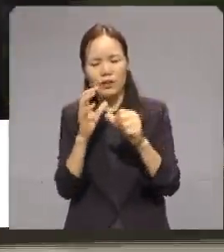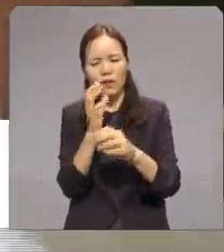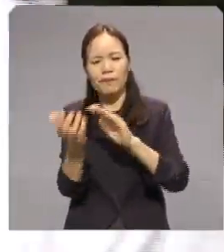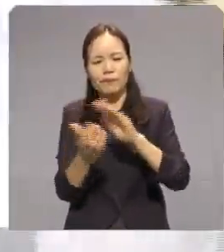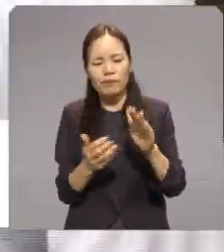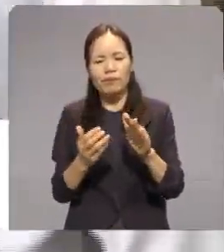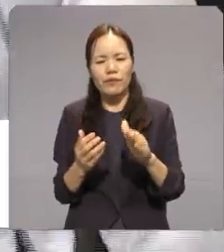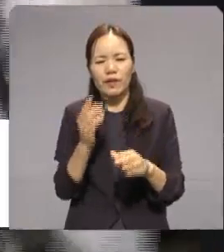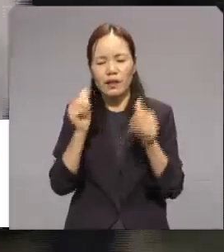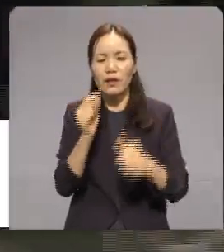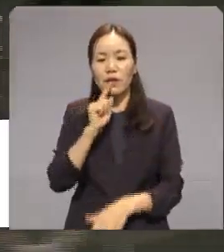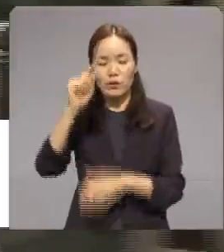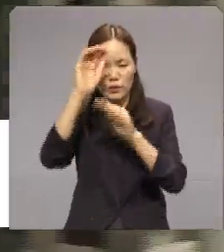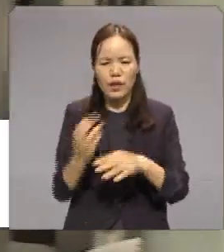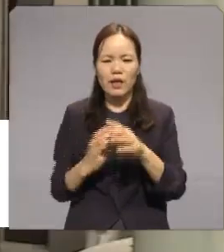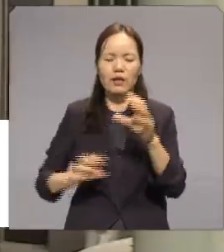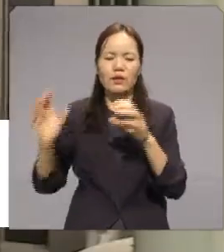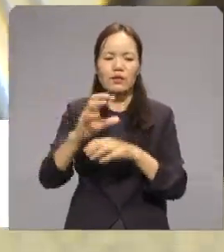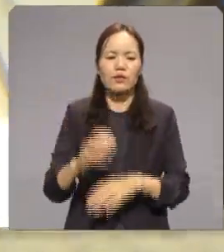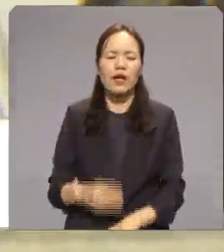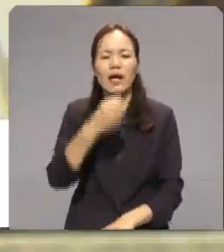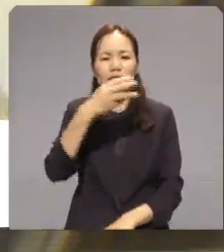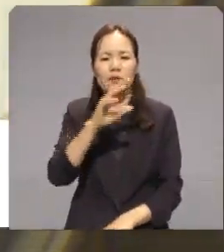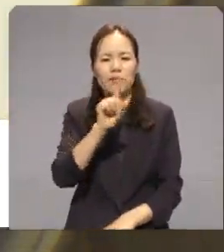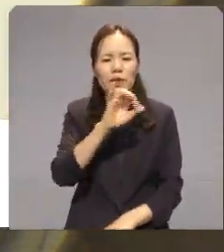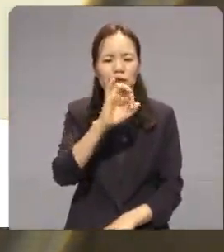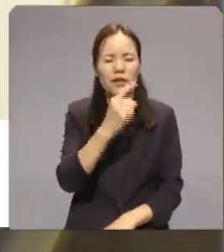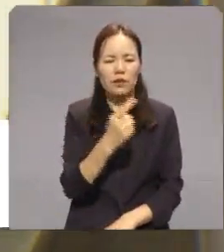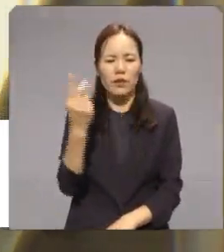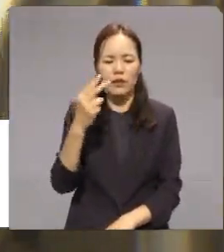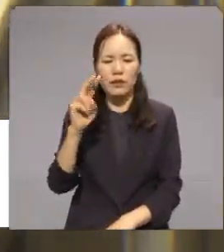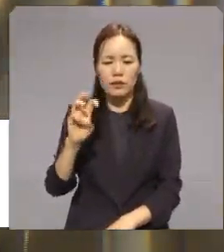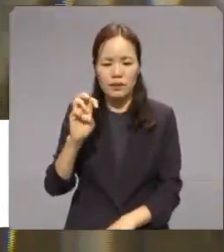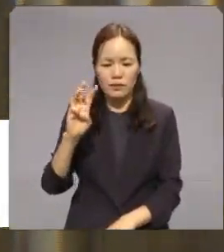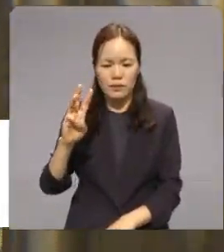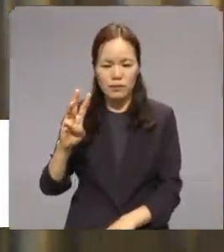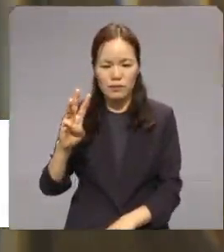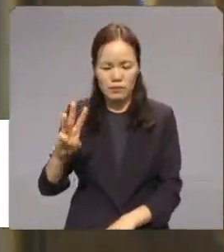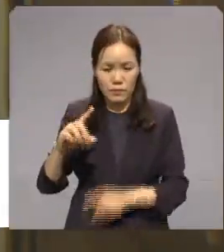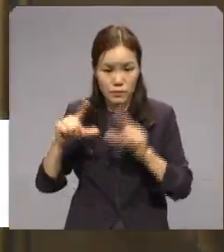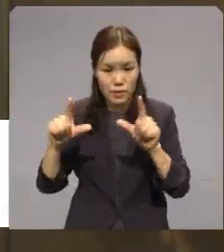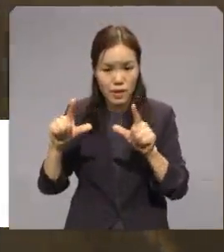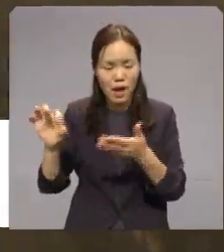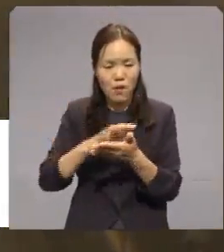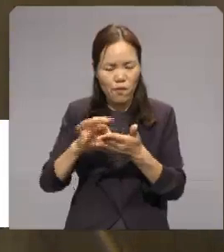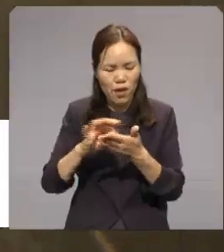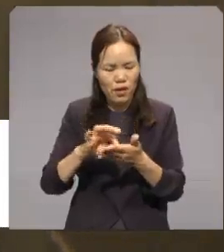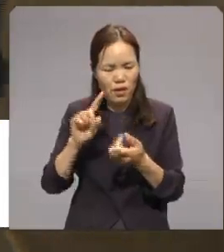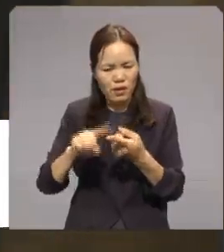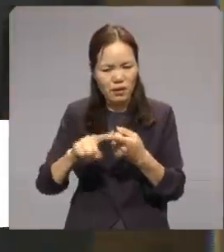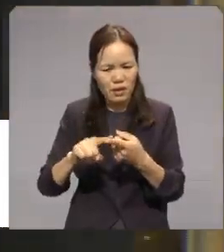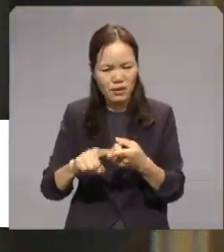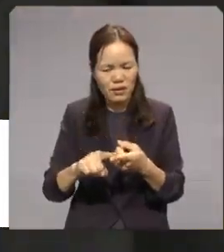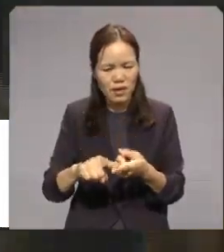추가했습니다 당시 행정법원은 삼성 바이오의 2015년 삼성바이오에피스에 대한 지배력 상식 회계 처리에 대해